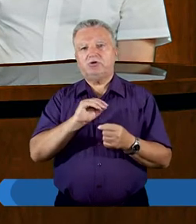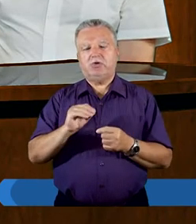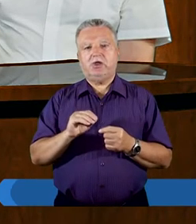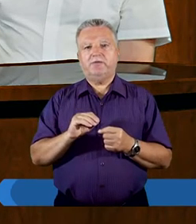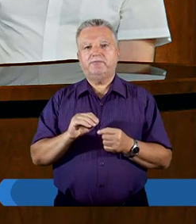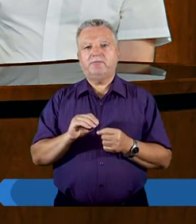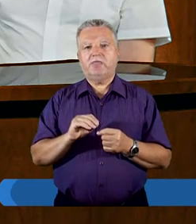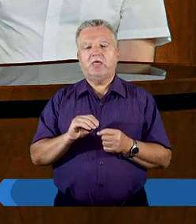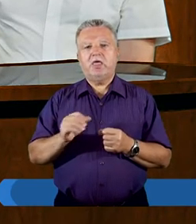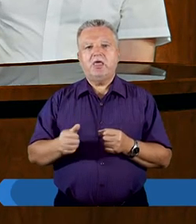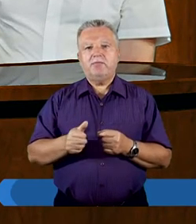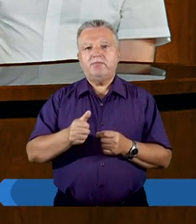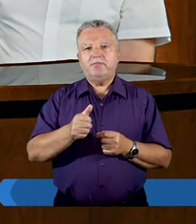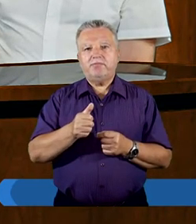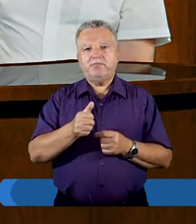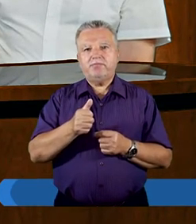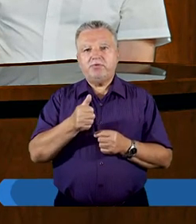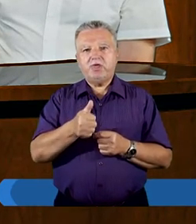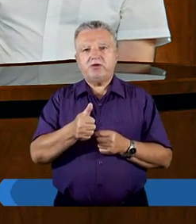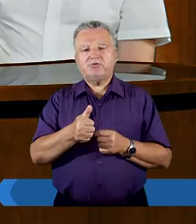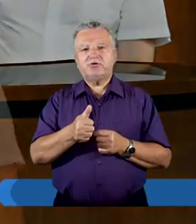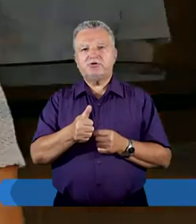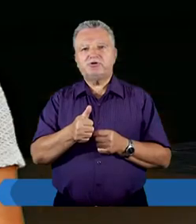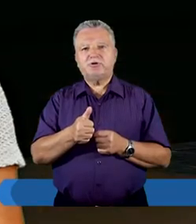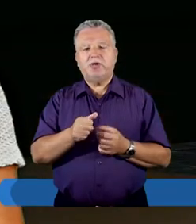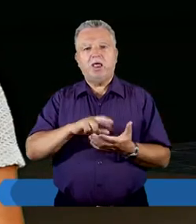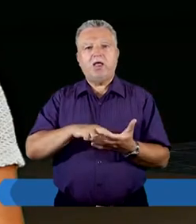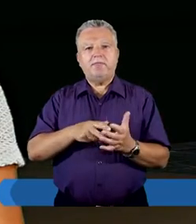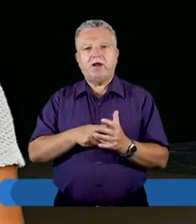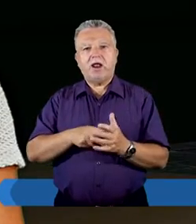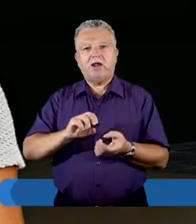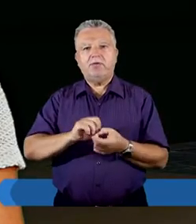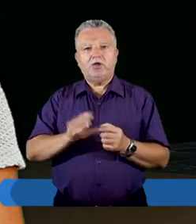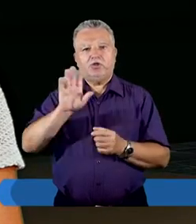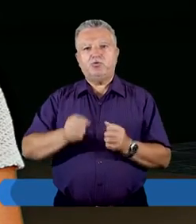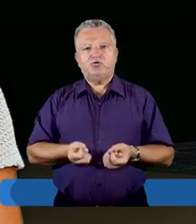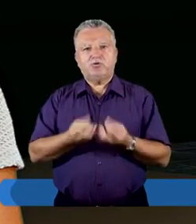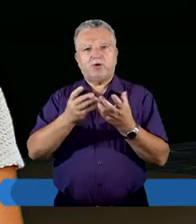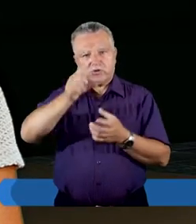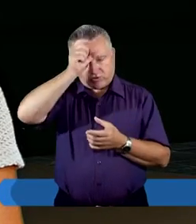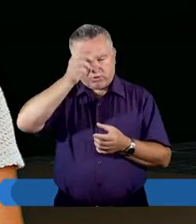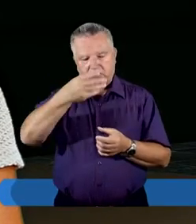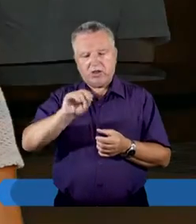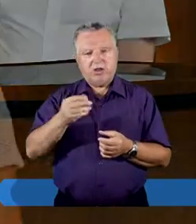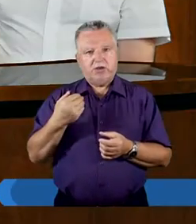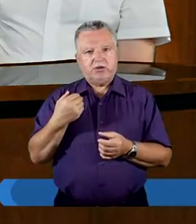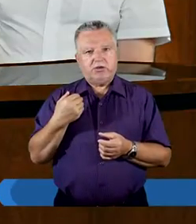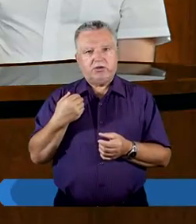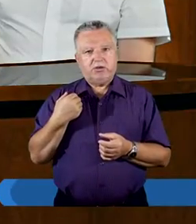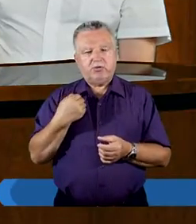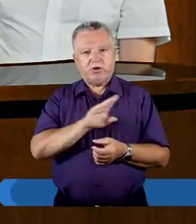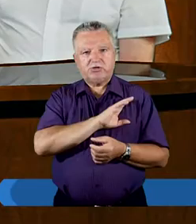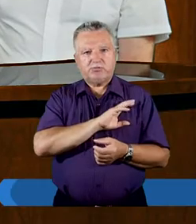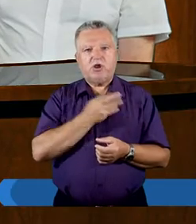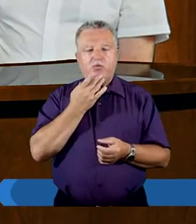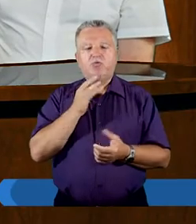nie, dlatego że pierwotnym stanem i w ogóle założeniem, gdy Bóg stwarzał człowieka, to nie była śmierć. Ale mówmy tylko o jego życiu. A,